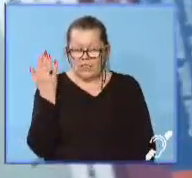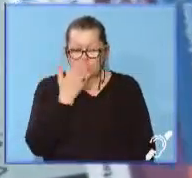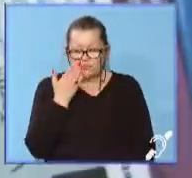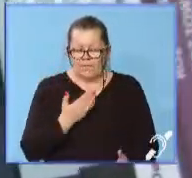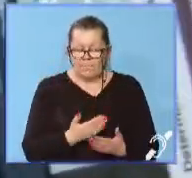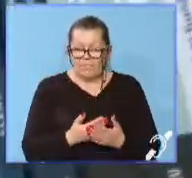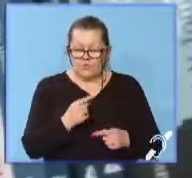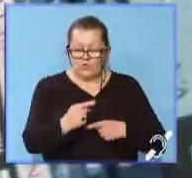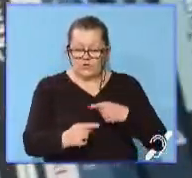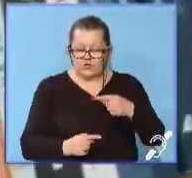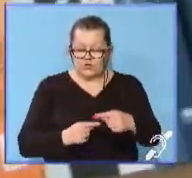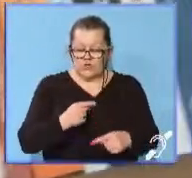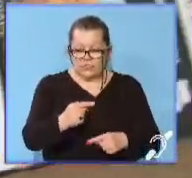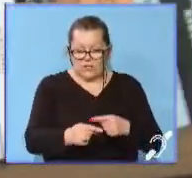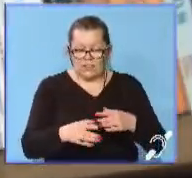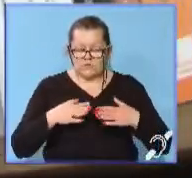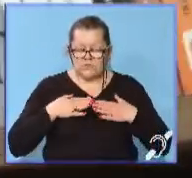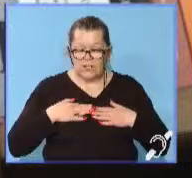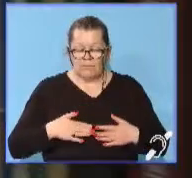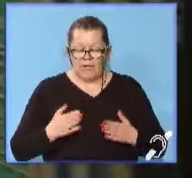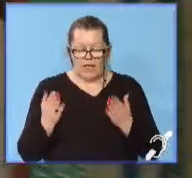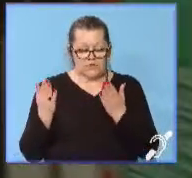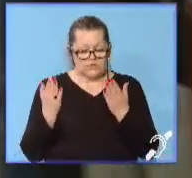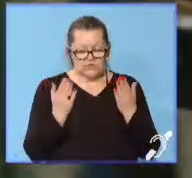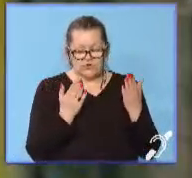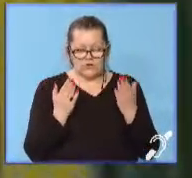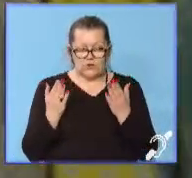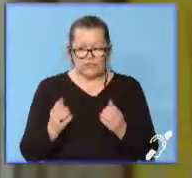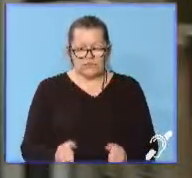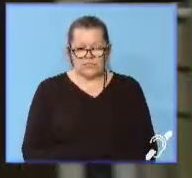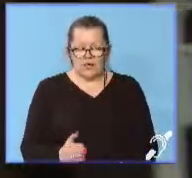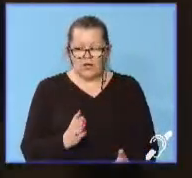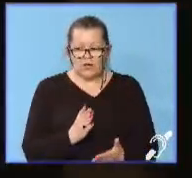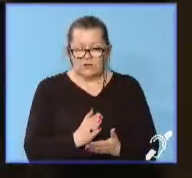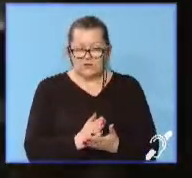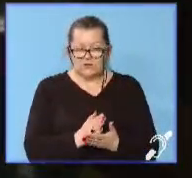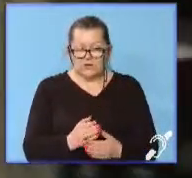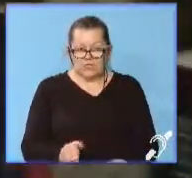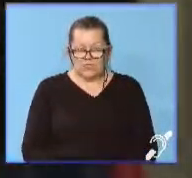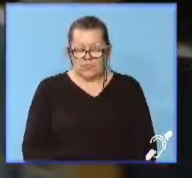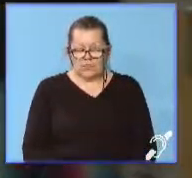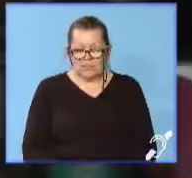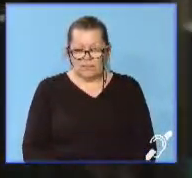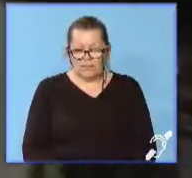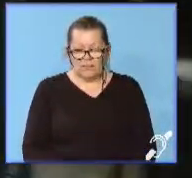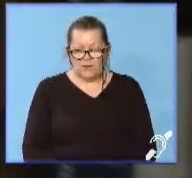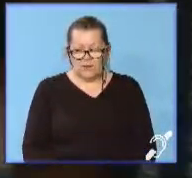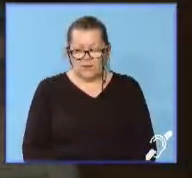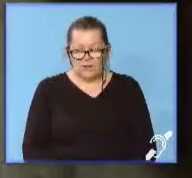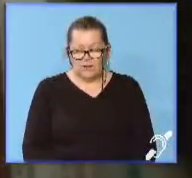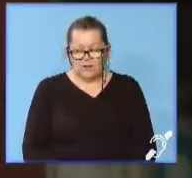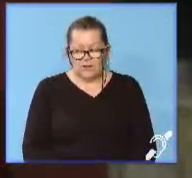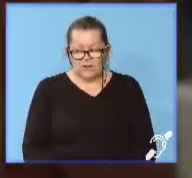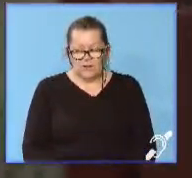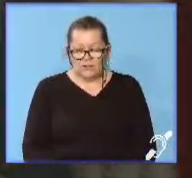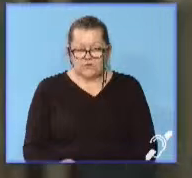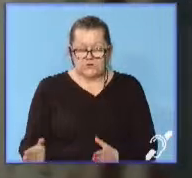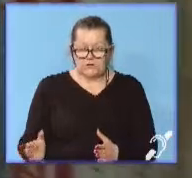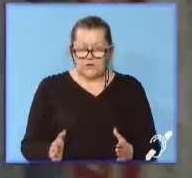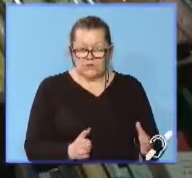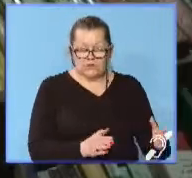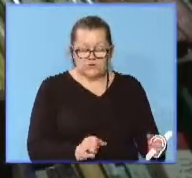generațiile următoare să fie interesate de lectură ar trebui să fie crescut într un soi de mediu artificial în care să nu aibă acces